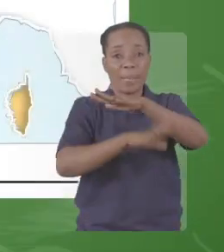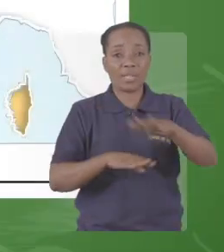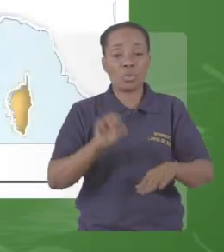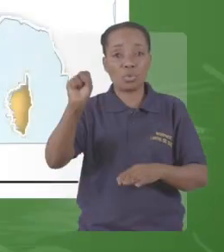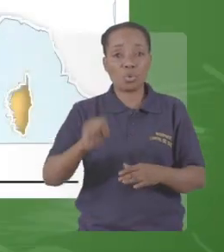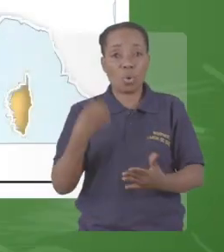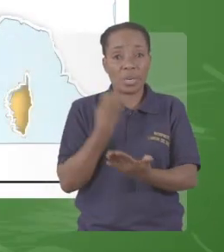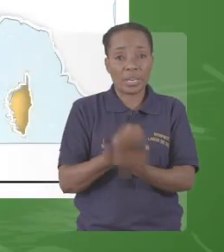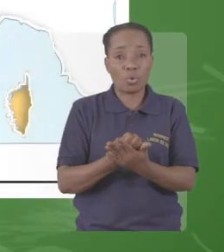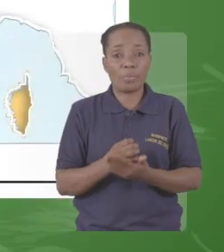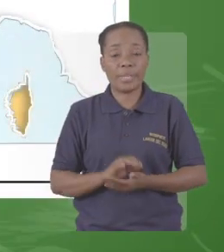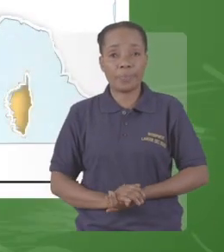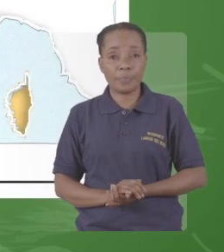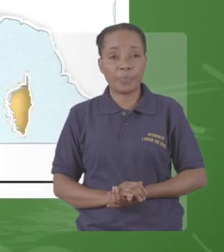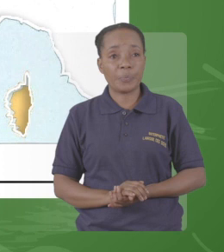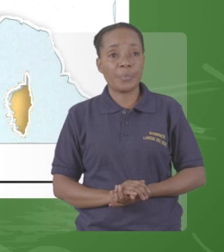Ces espaces